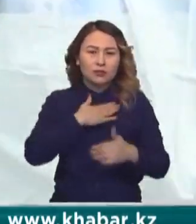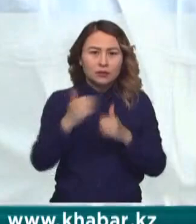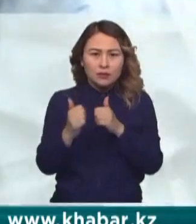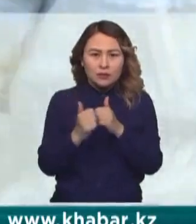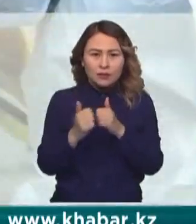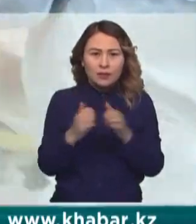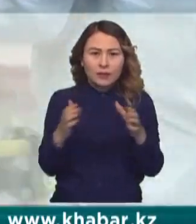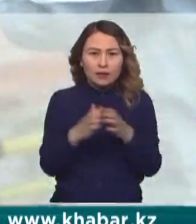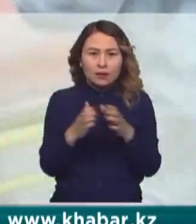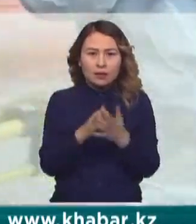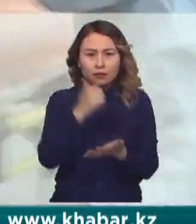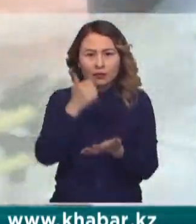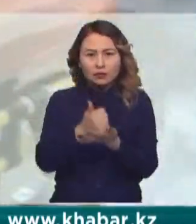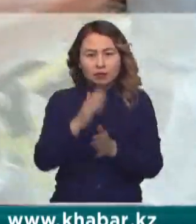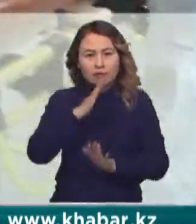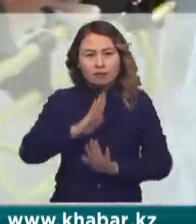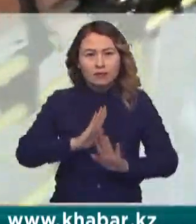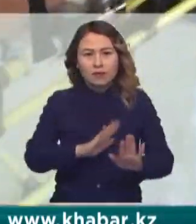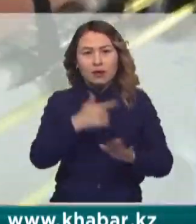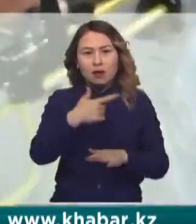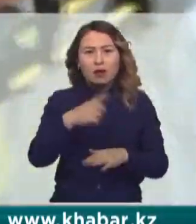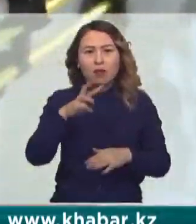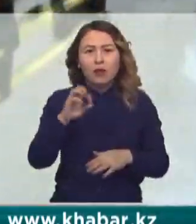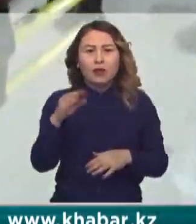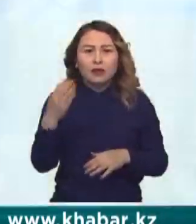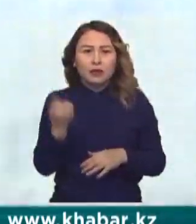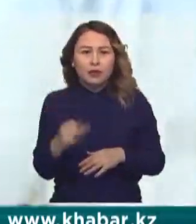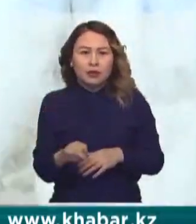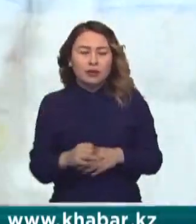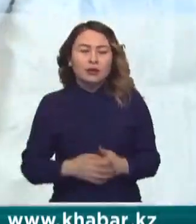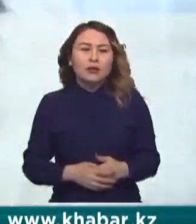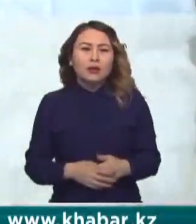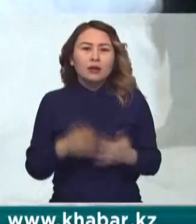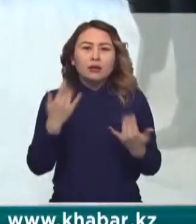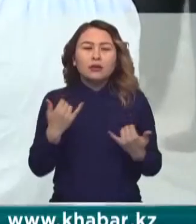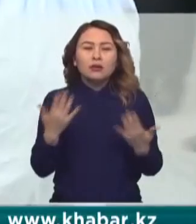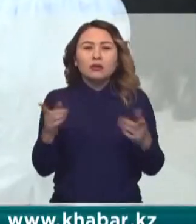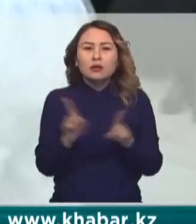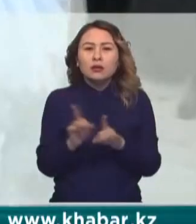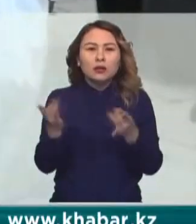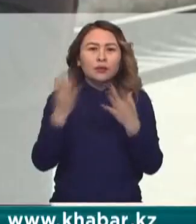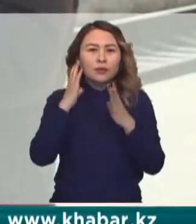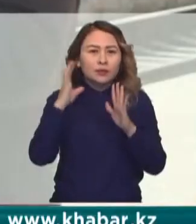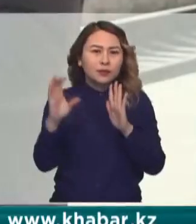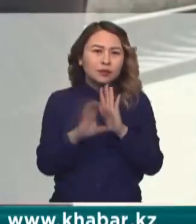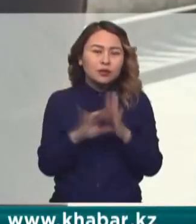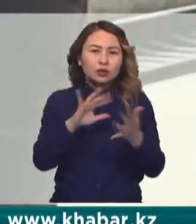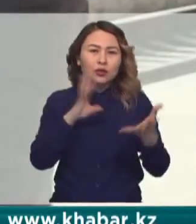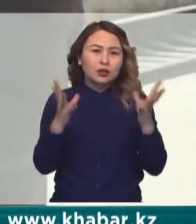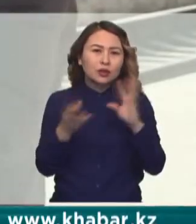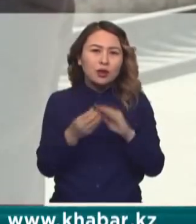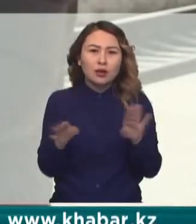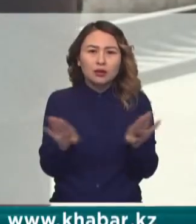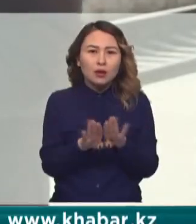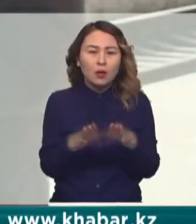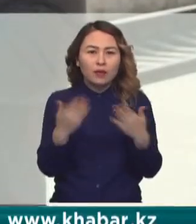аталған департамент басшысының орынбасары Ғалымжан Мотайұлы тұр. Ғалымжан мырза, енді айта өтсеңіз, жалпы осындай